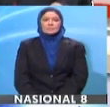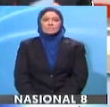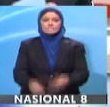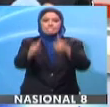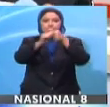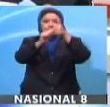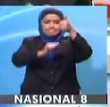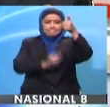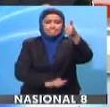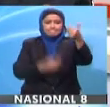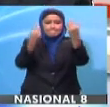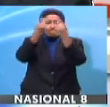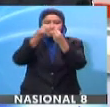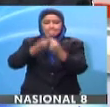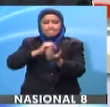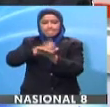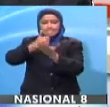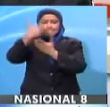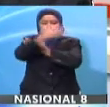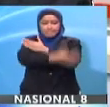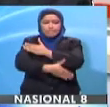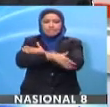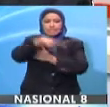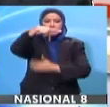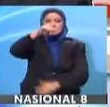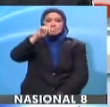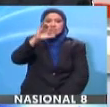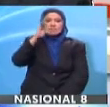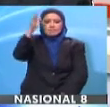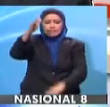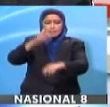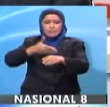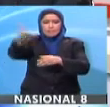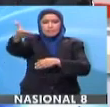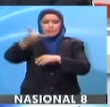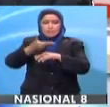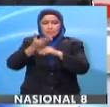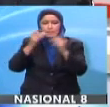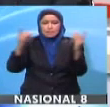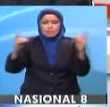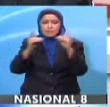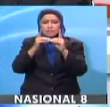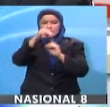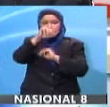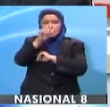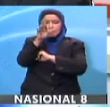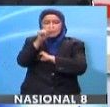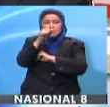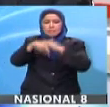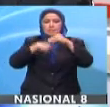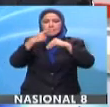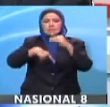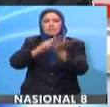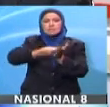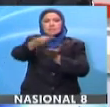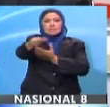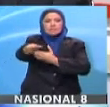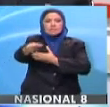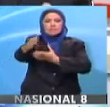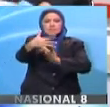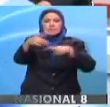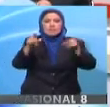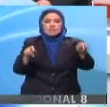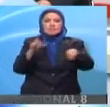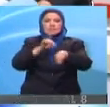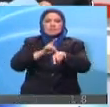jawatankuasa kira-kira Wang negara P akan memanggil Mara bagi memberi penjelasan tentang isu pembelian Apartment di Melbourne Australia dalam satu